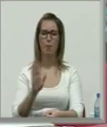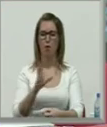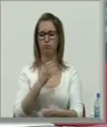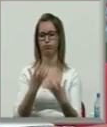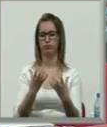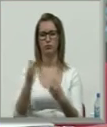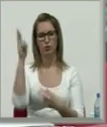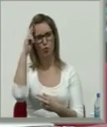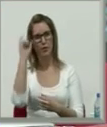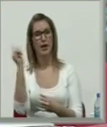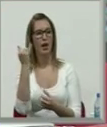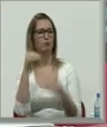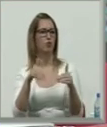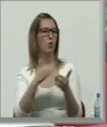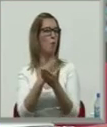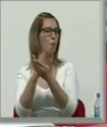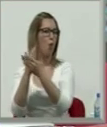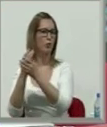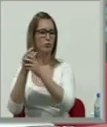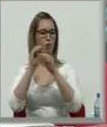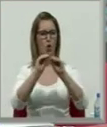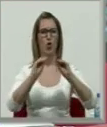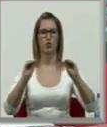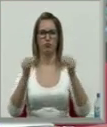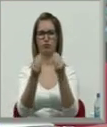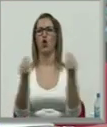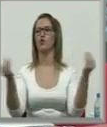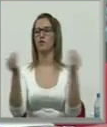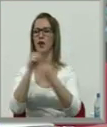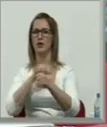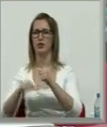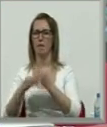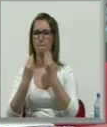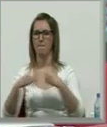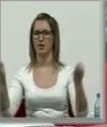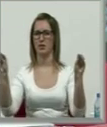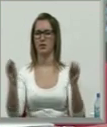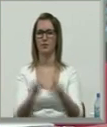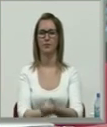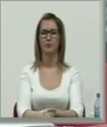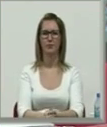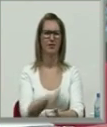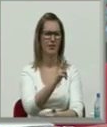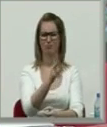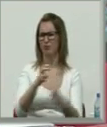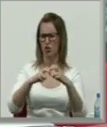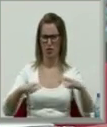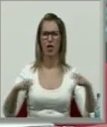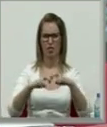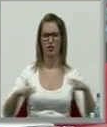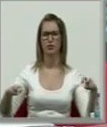rozwój, jak możemy im pomóc się dalej rozwinąć. Ktoś pokusił się o taką analizę i